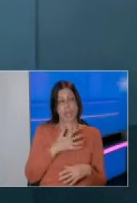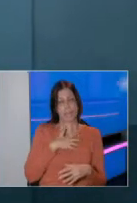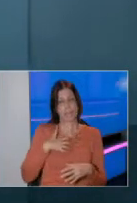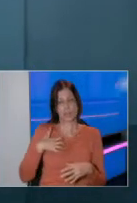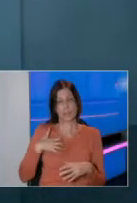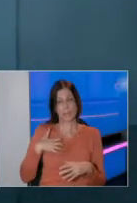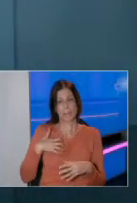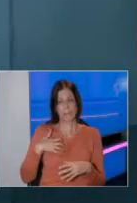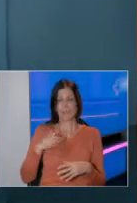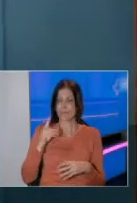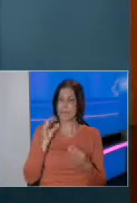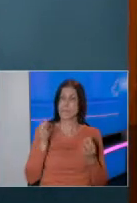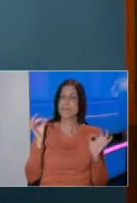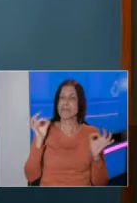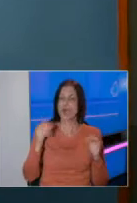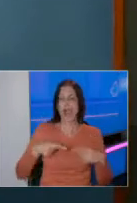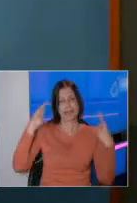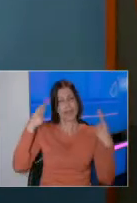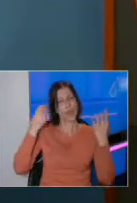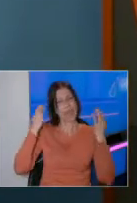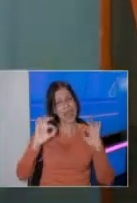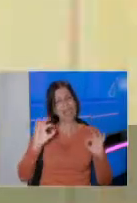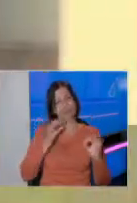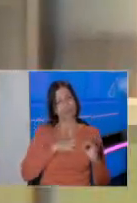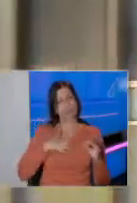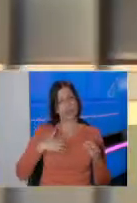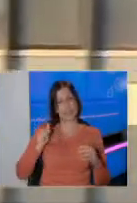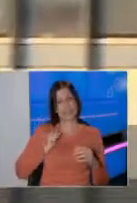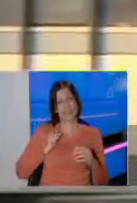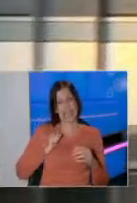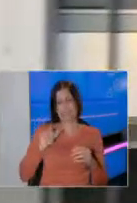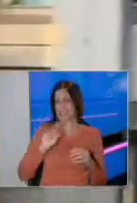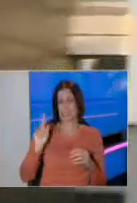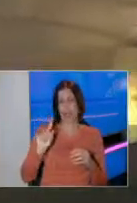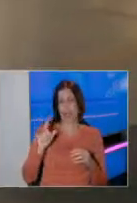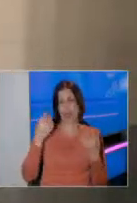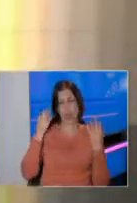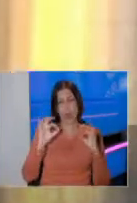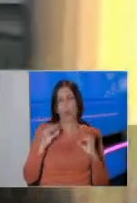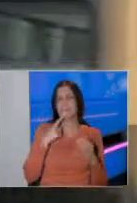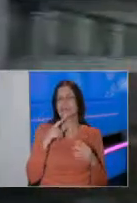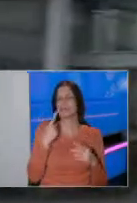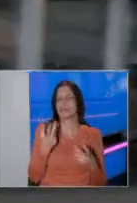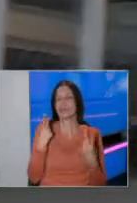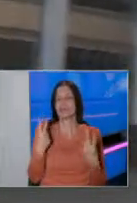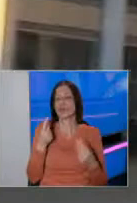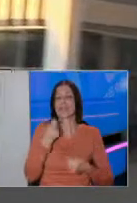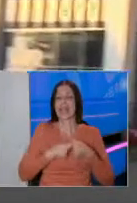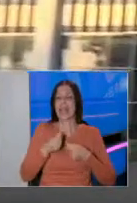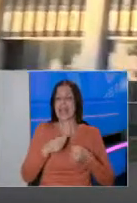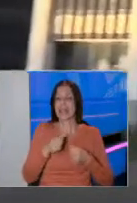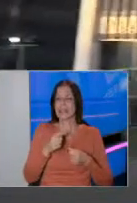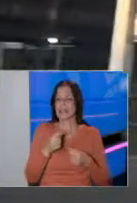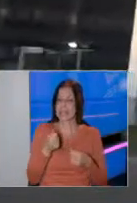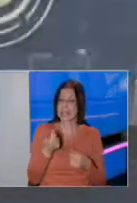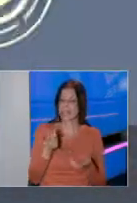שהזכרת, ביום ההוקרה לפצועי צה"ל, זו לא המתנה שהפצועים צריכים לקבל. מה היה המשמעות הכלכלית, זו מבחינת